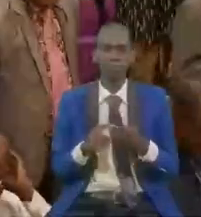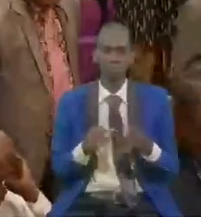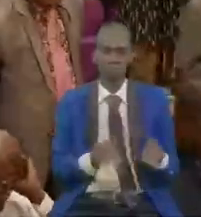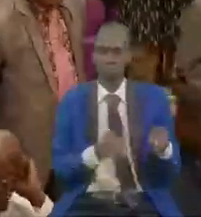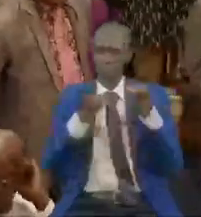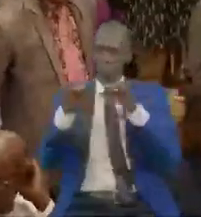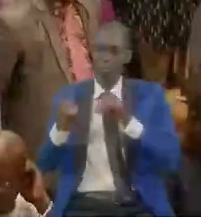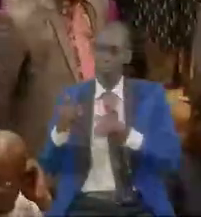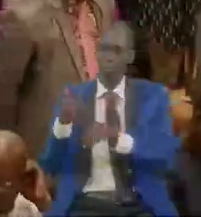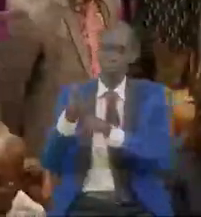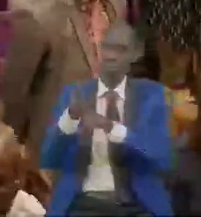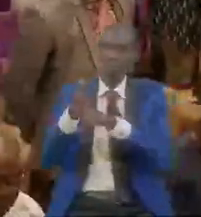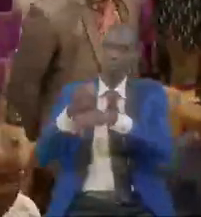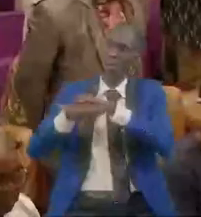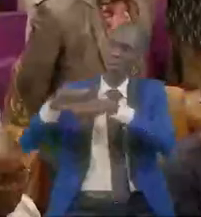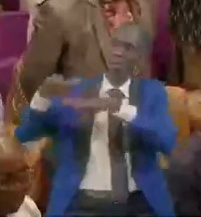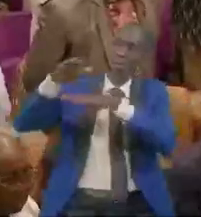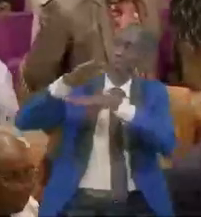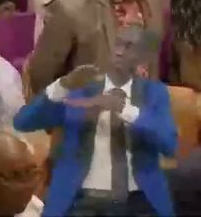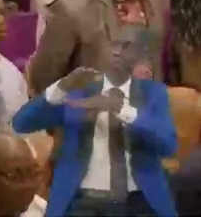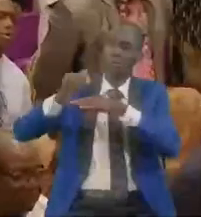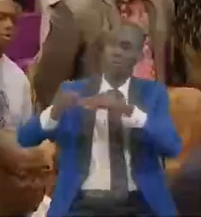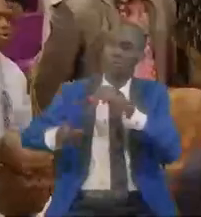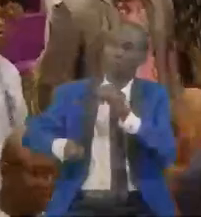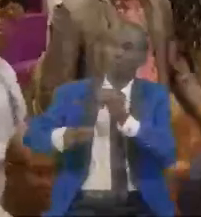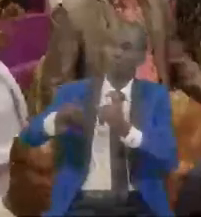et qui s'érigent